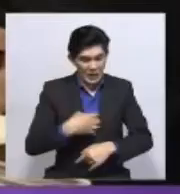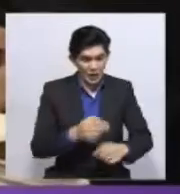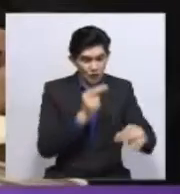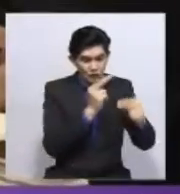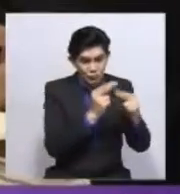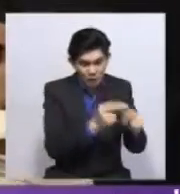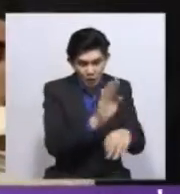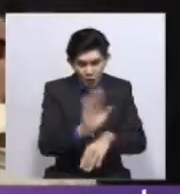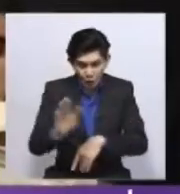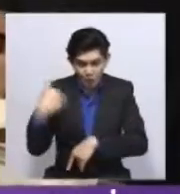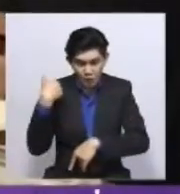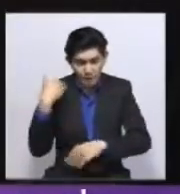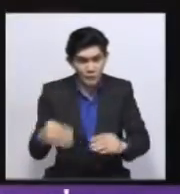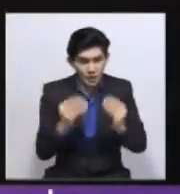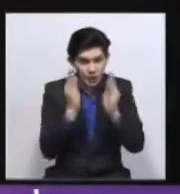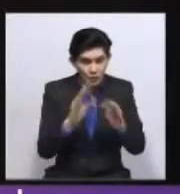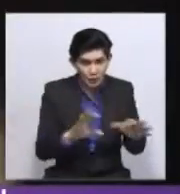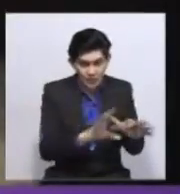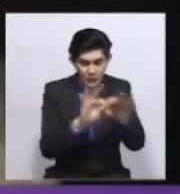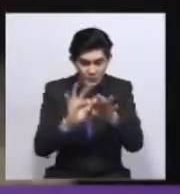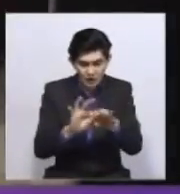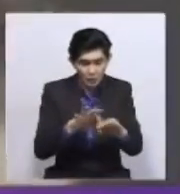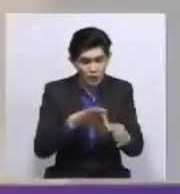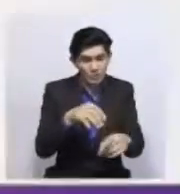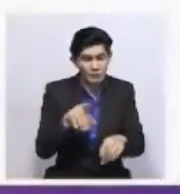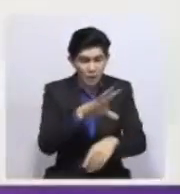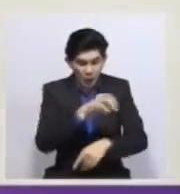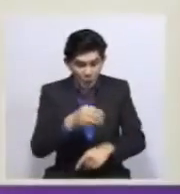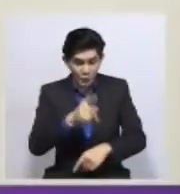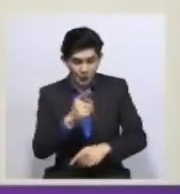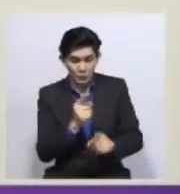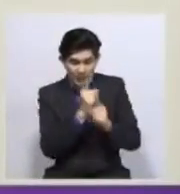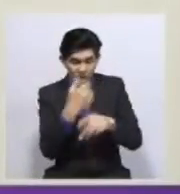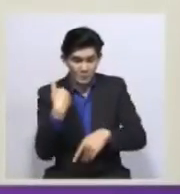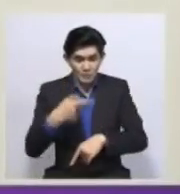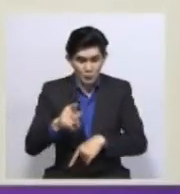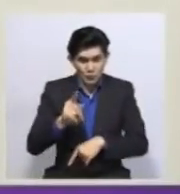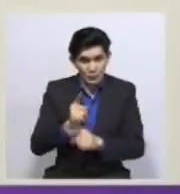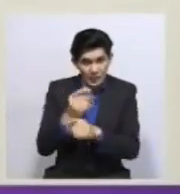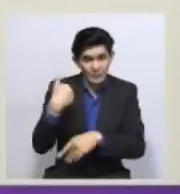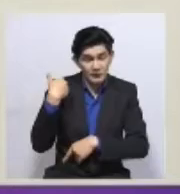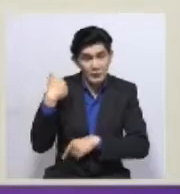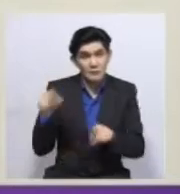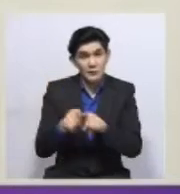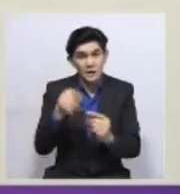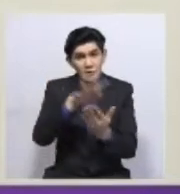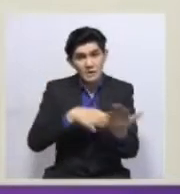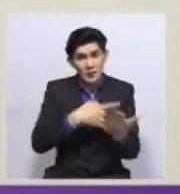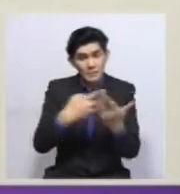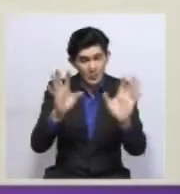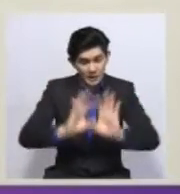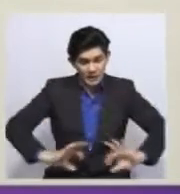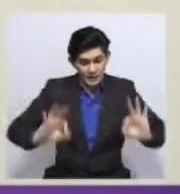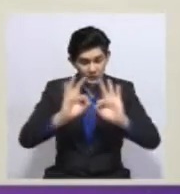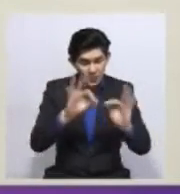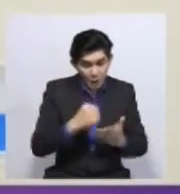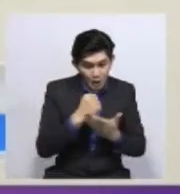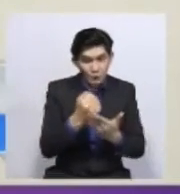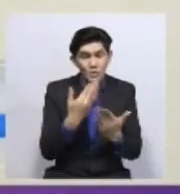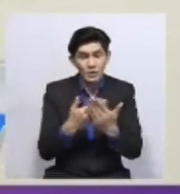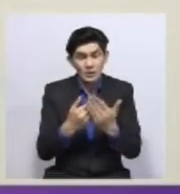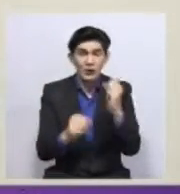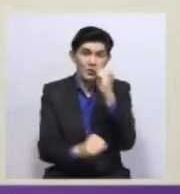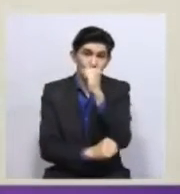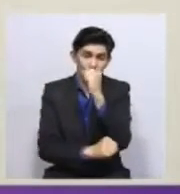านแล้วส่งต่อให้ผู้ที่เกี่ยวข้องนำไปใช้ประโยชน ์โจทย์หนึ่งซึ่งเป็นนโยบายที่สำคัญของรัฐบาลคือเรื่องของช่วยเหลือผู้มีราย